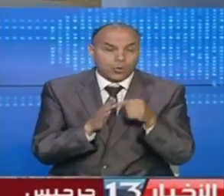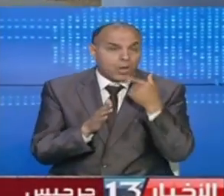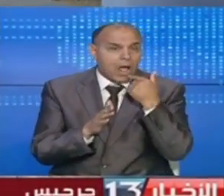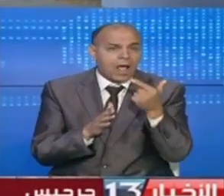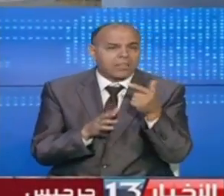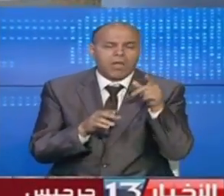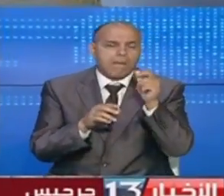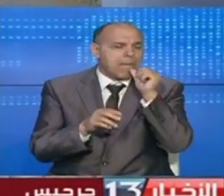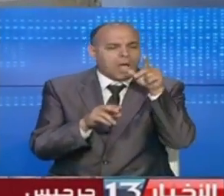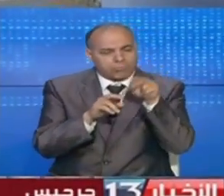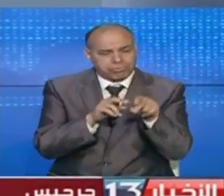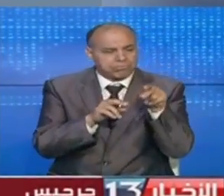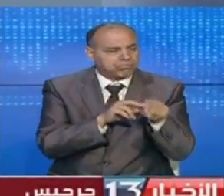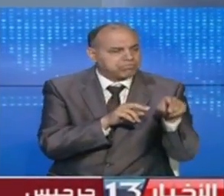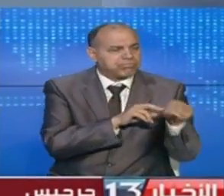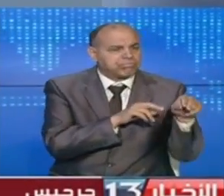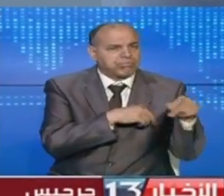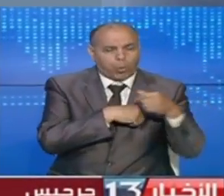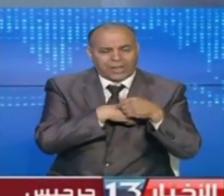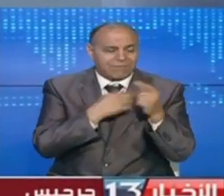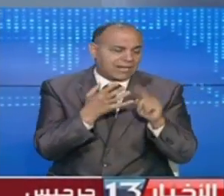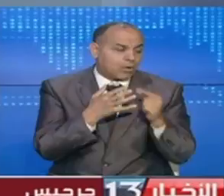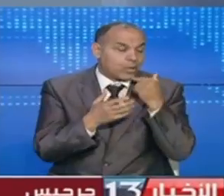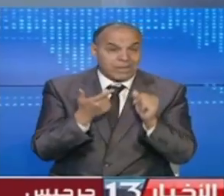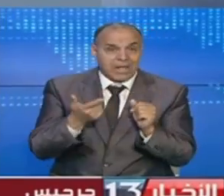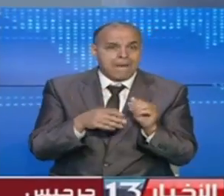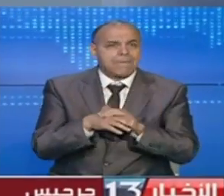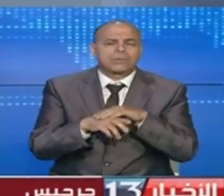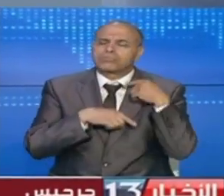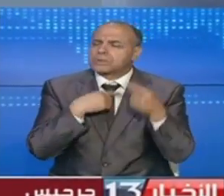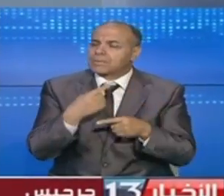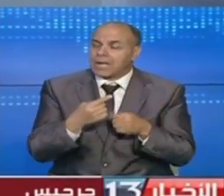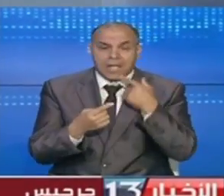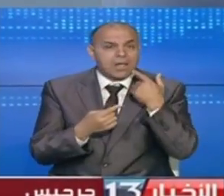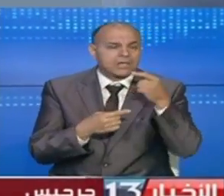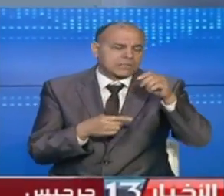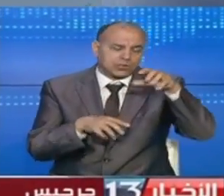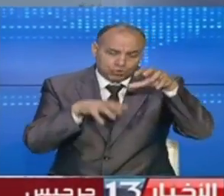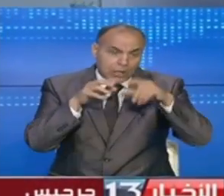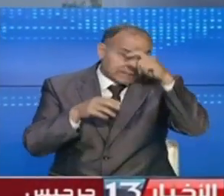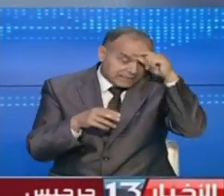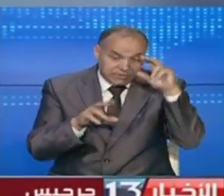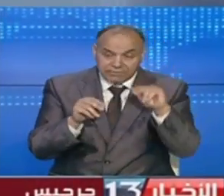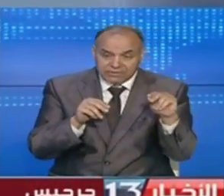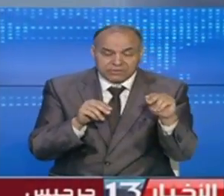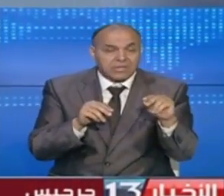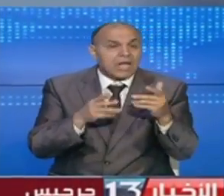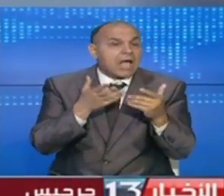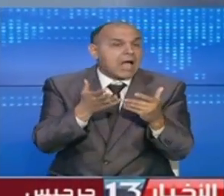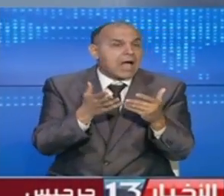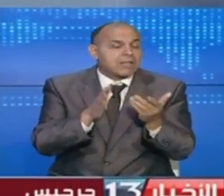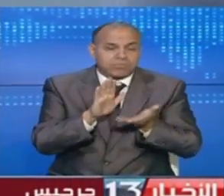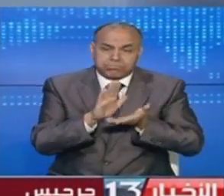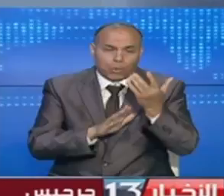تواترت انقطاعات الماء الصالح للشراب في الفترة الأخيرة بشكل مستمر صيفا وشتاء، وتدهورت نوعيته